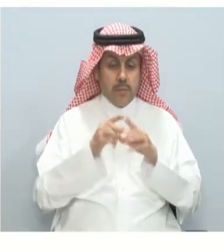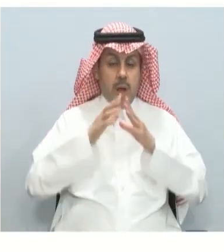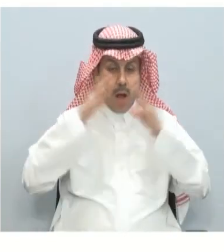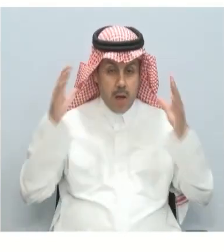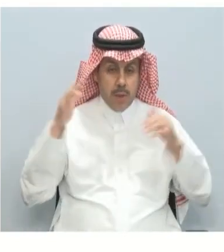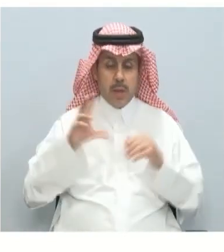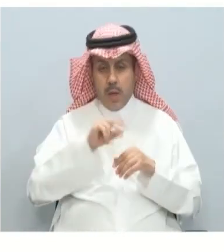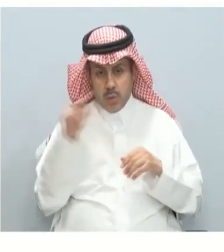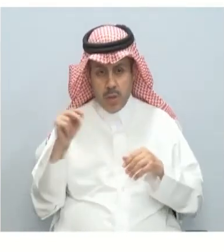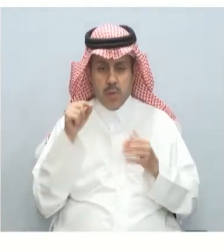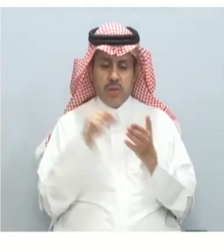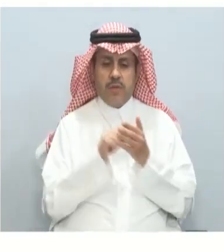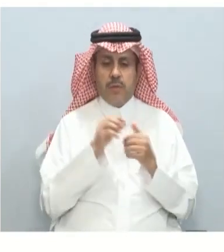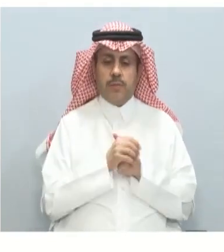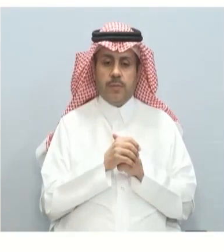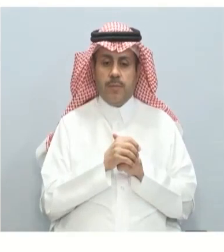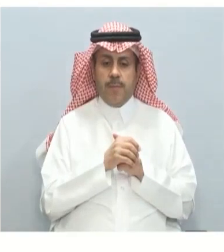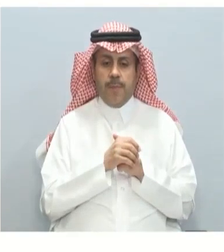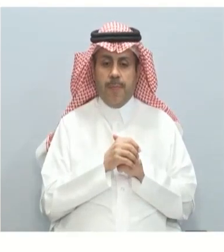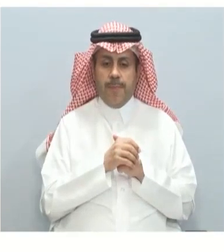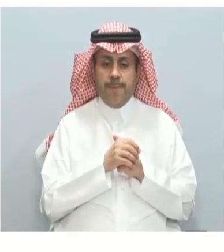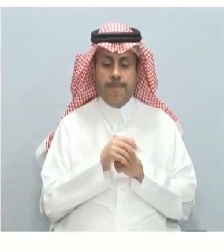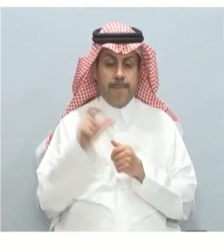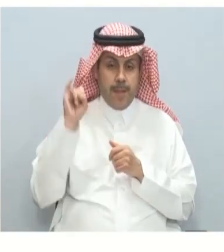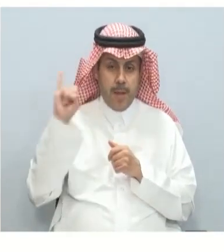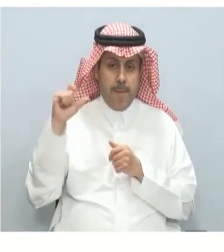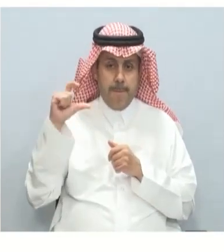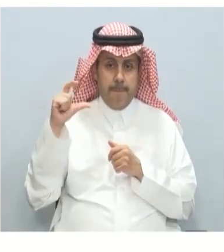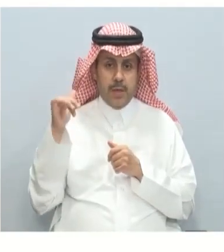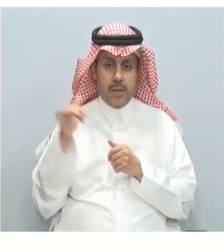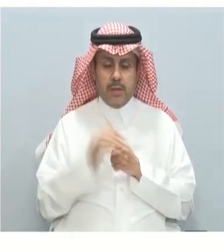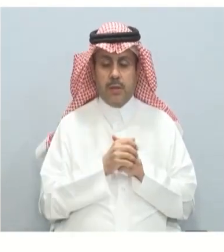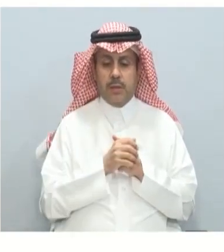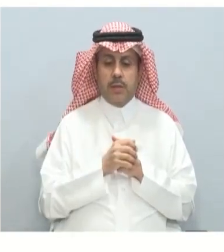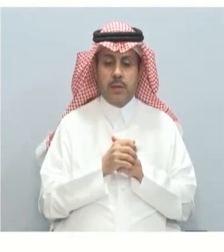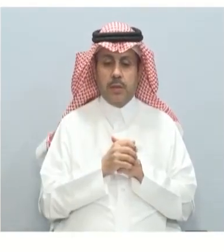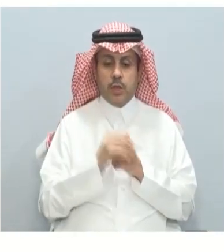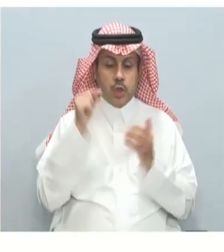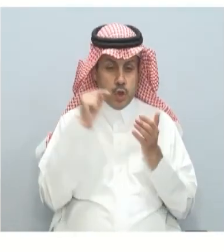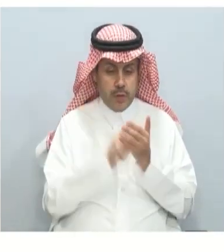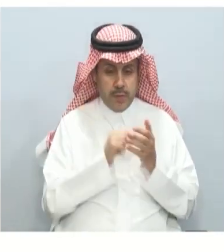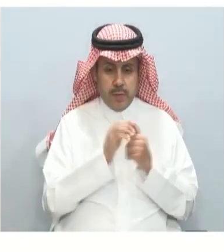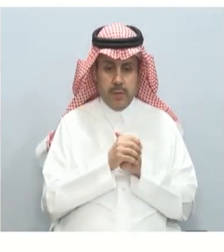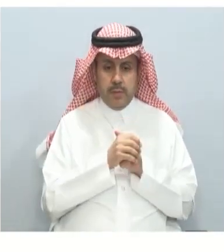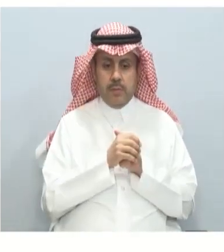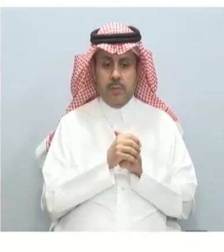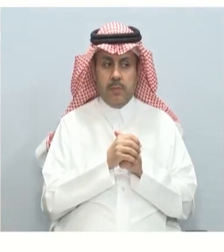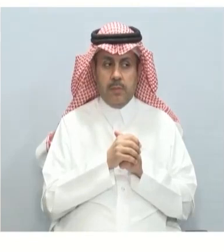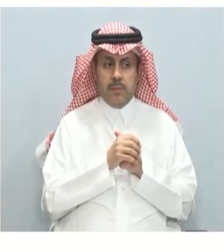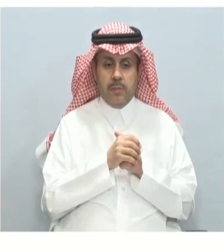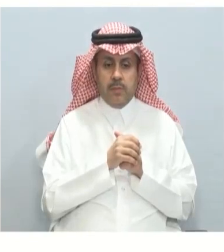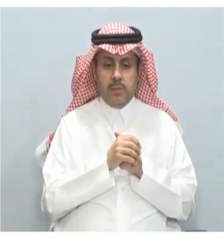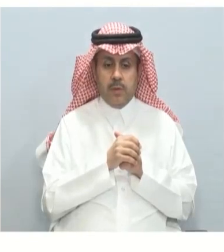يساوي صفر مباشره وبالنسبه للمدى الصفر طبعا هنا جذر صفر صفر ناقص ا سالب ا يعني